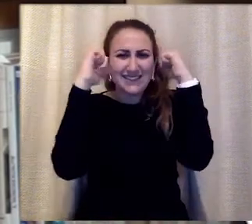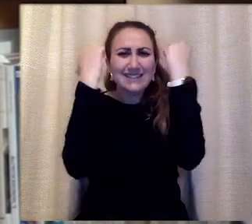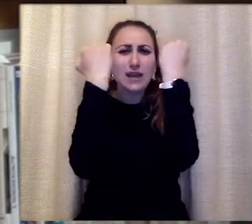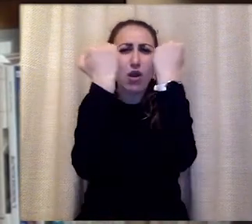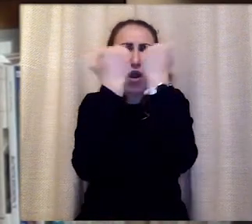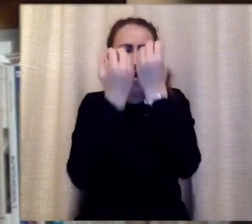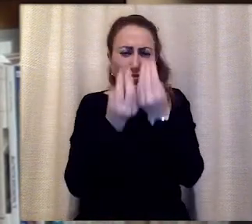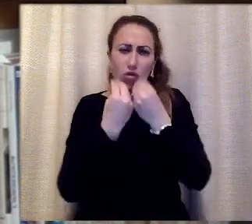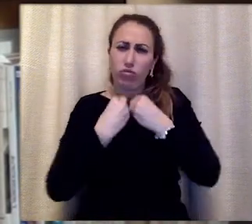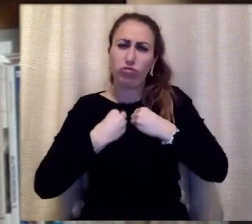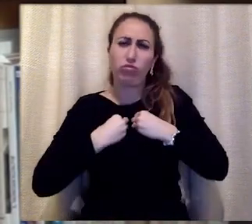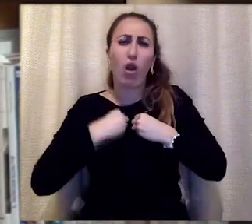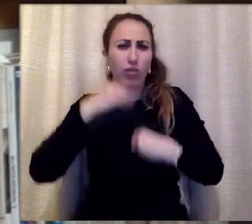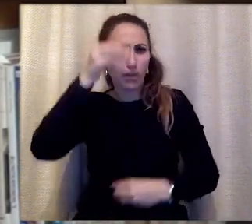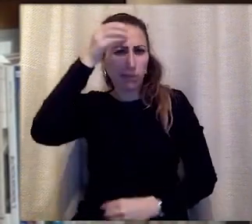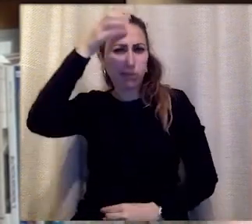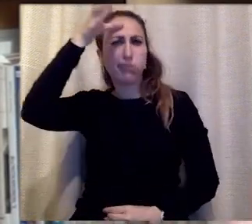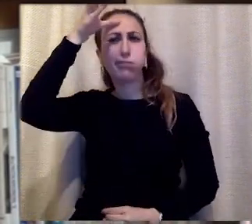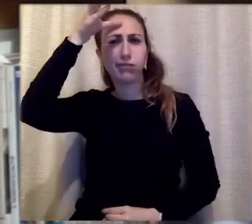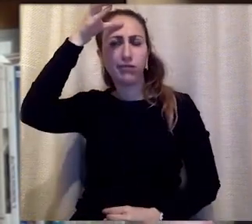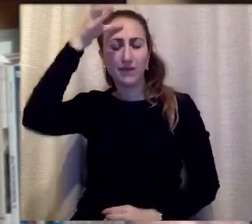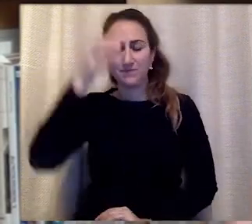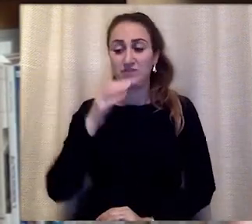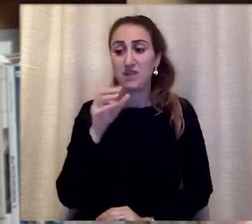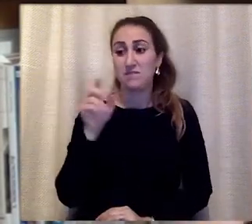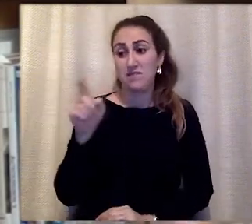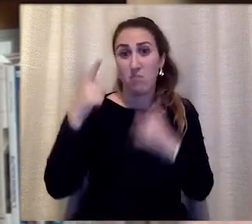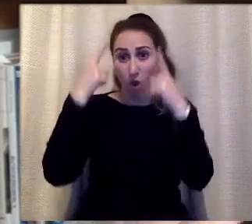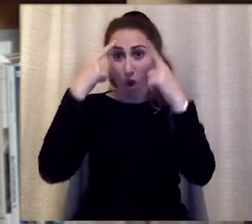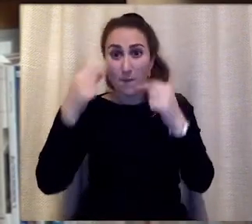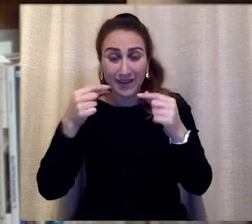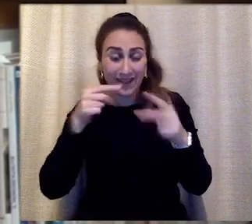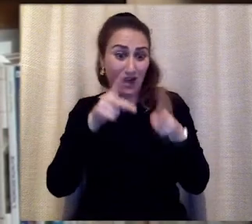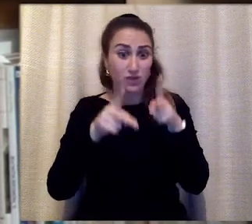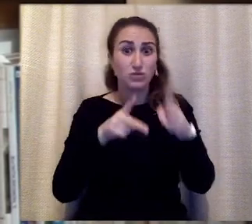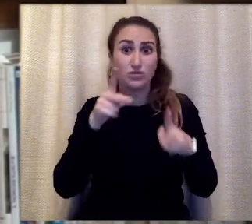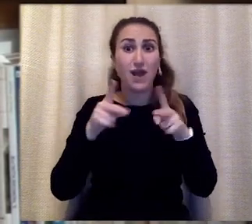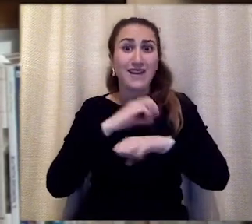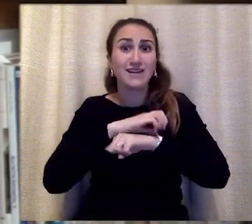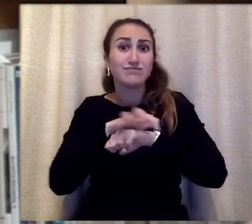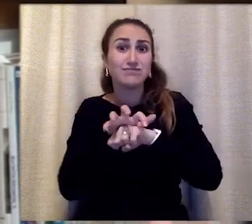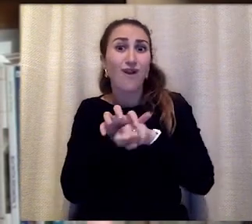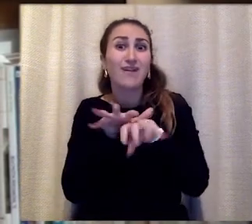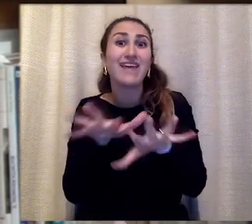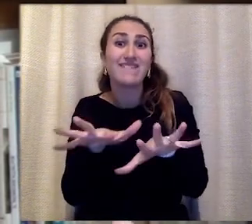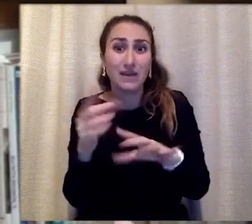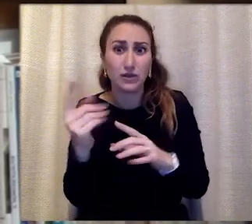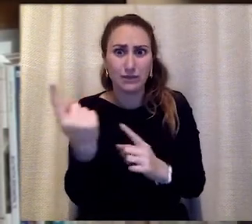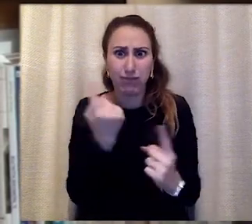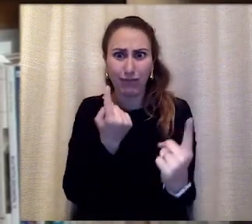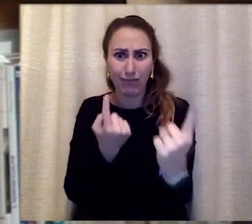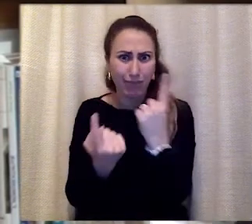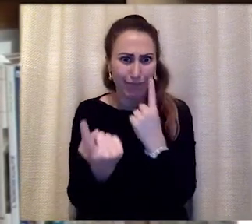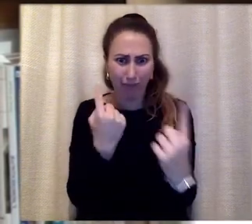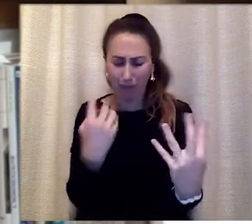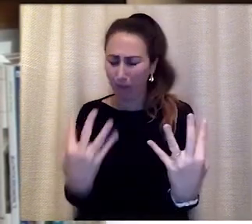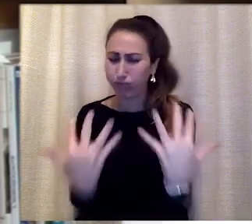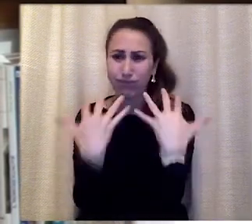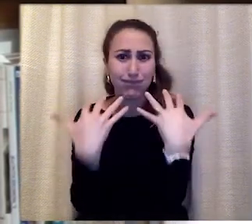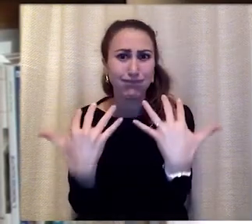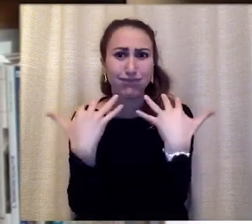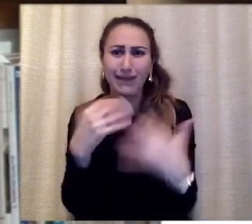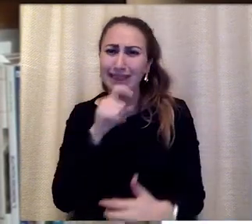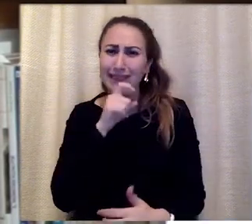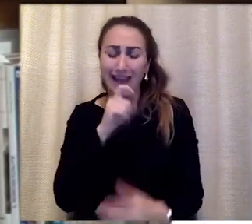du Covid-19, les malades sont arrivés. Ils s'épuisaient jusqu'au jour où un pasteur